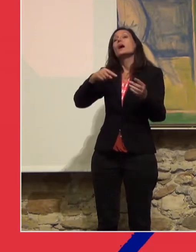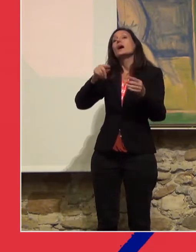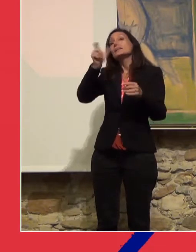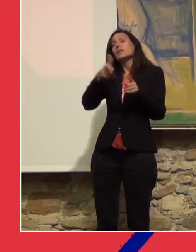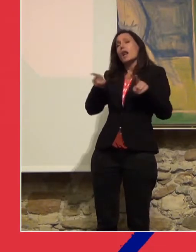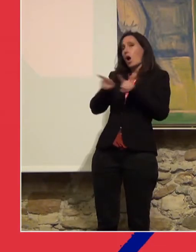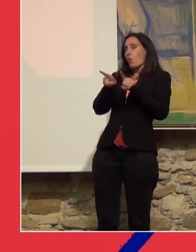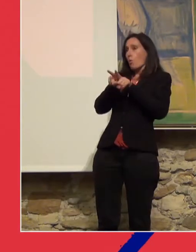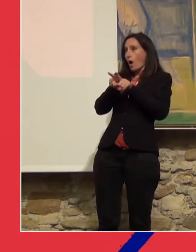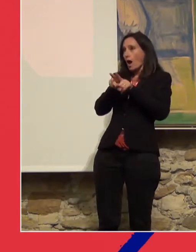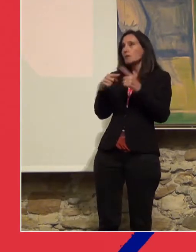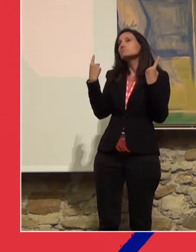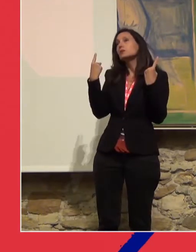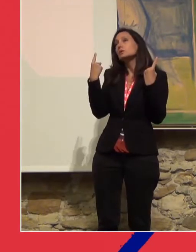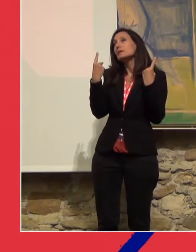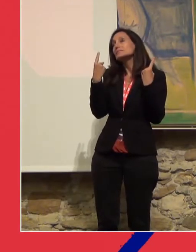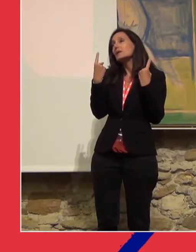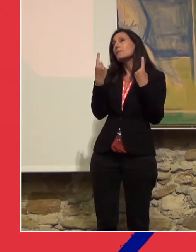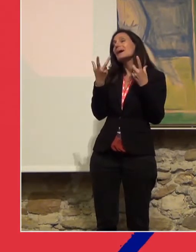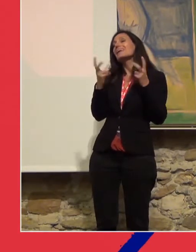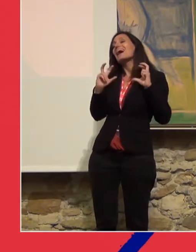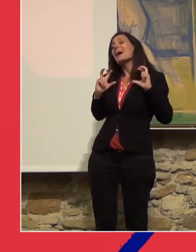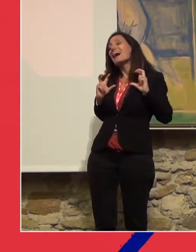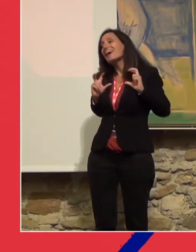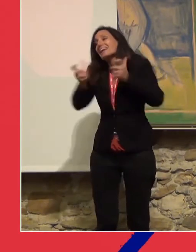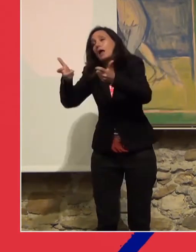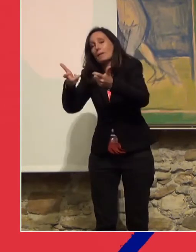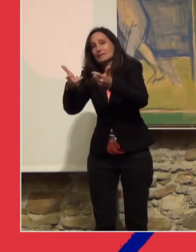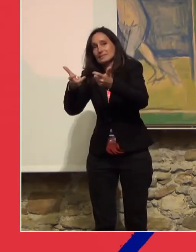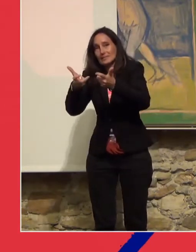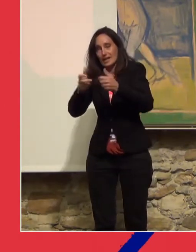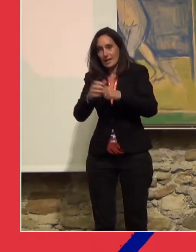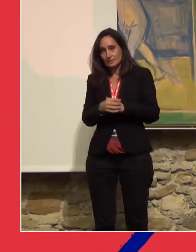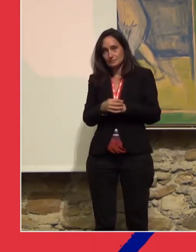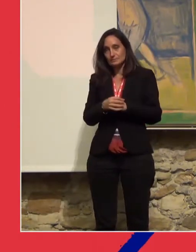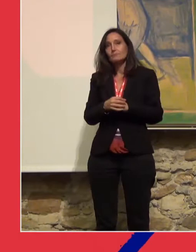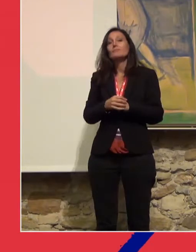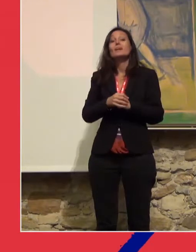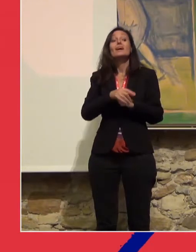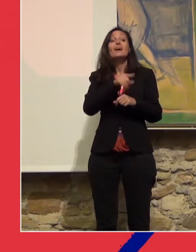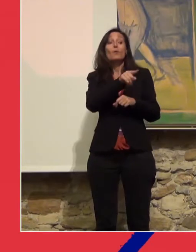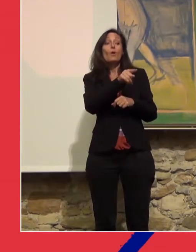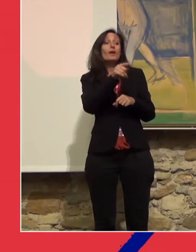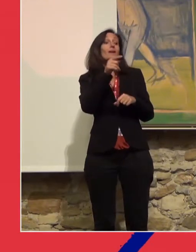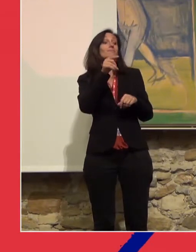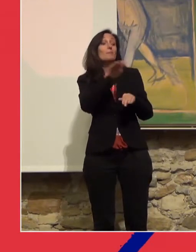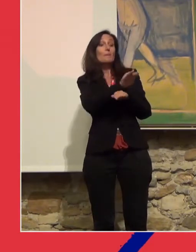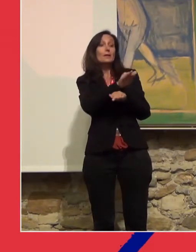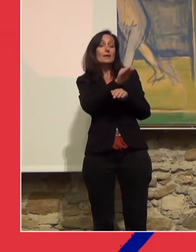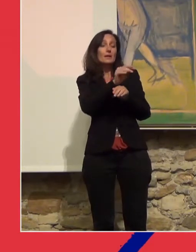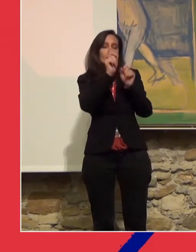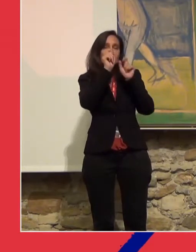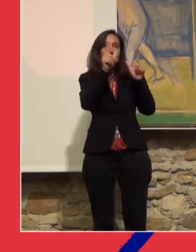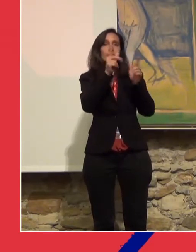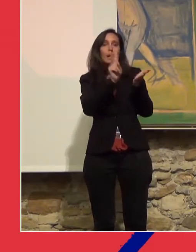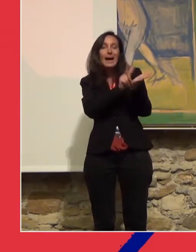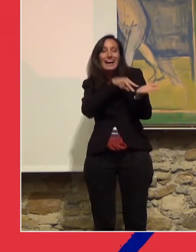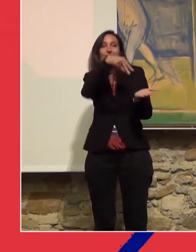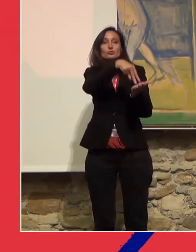Davanti al miracolo della resurrezione, alcuni credettero e altri rimasero